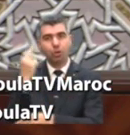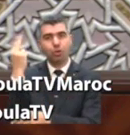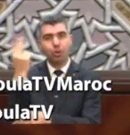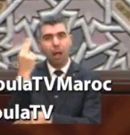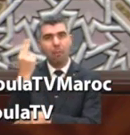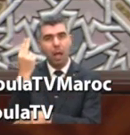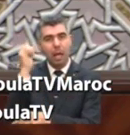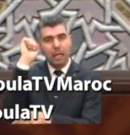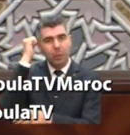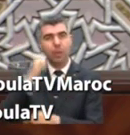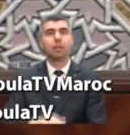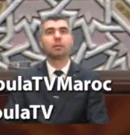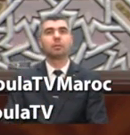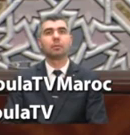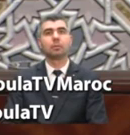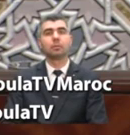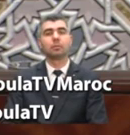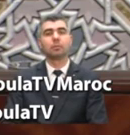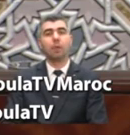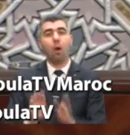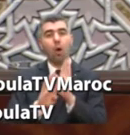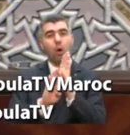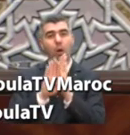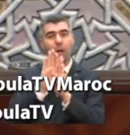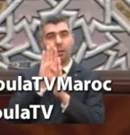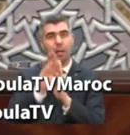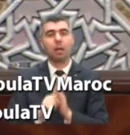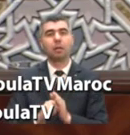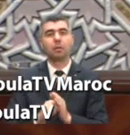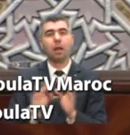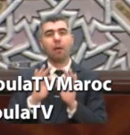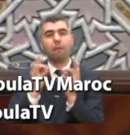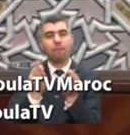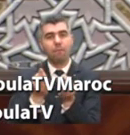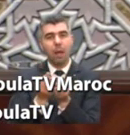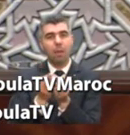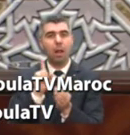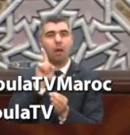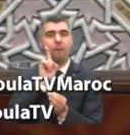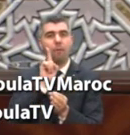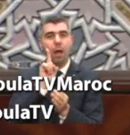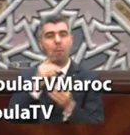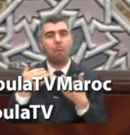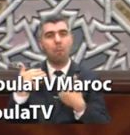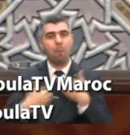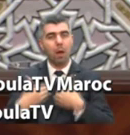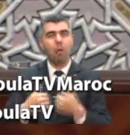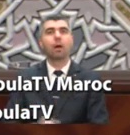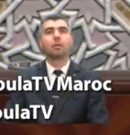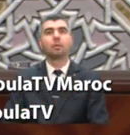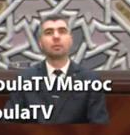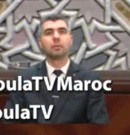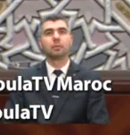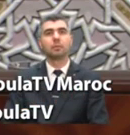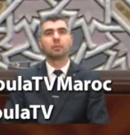العلمي، القطاع المكلف بحقوق الإنسان، الأسرة والتضامن والمساواة والتنمية الاجتماعية، القطاعات